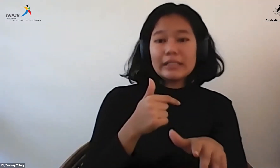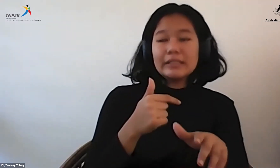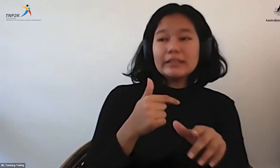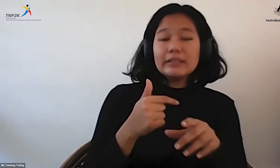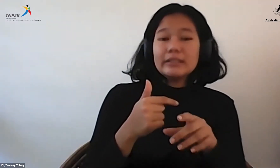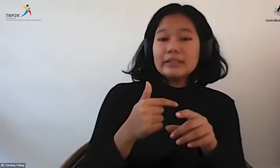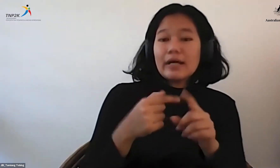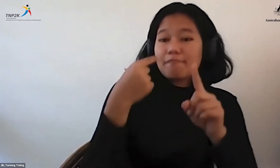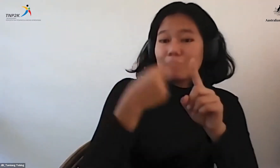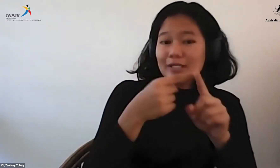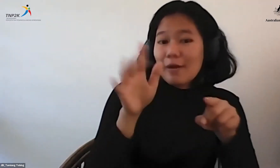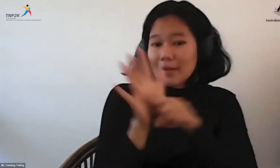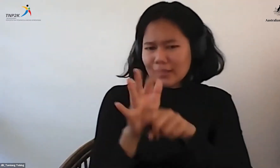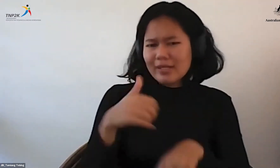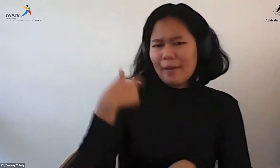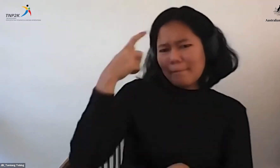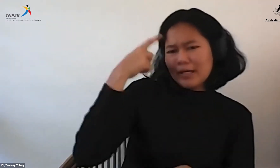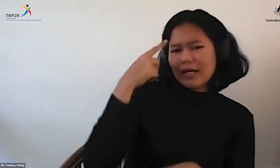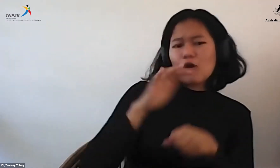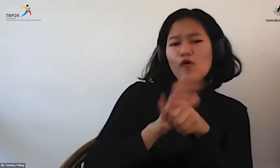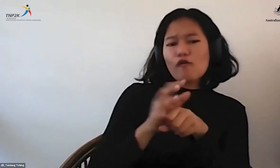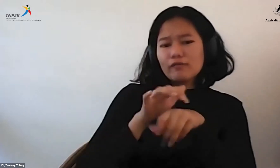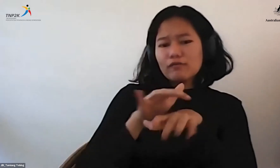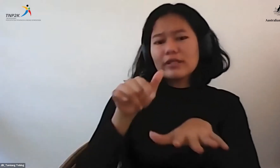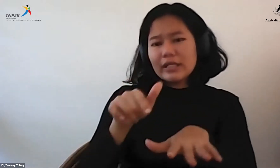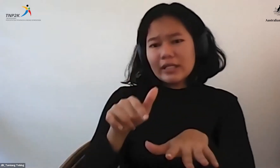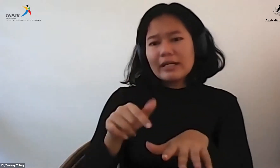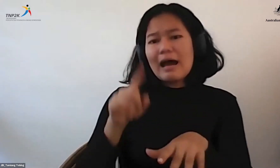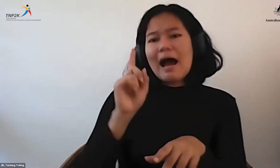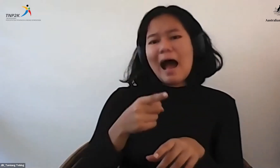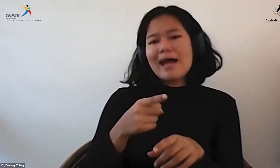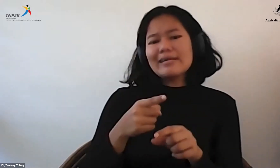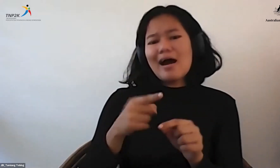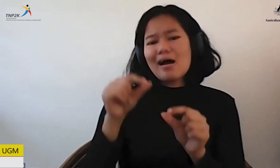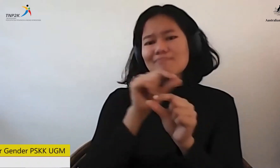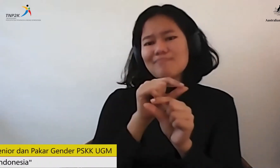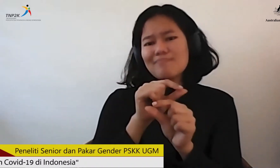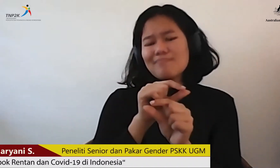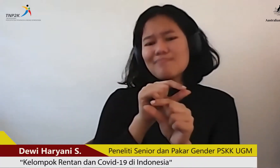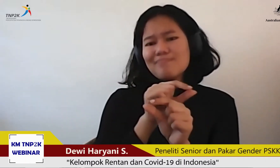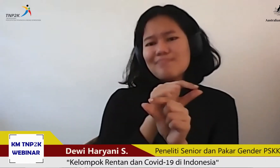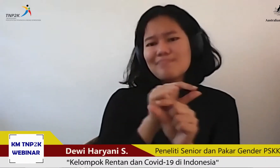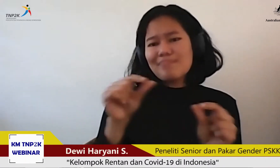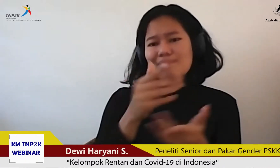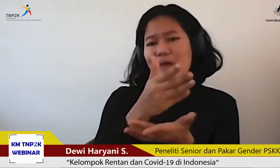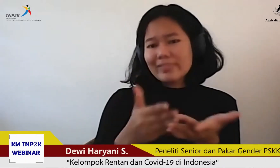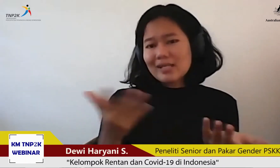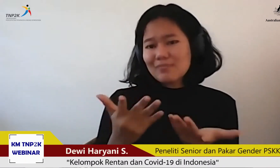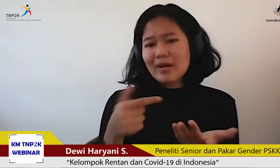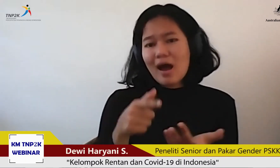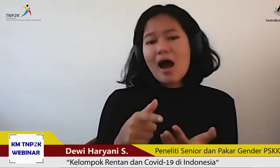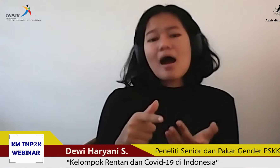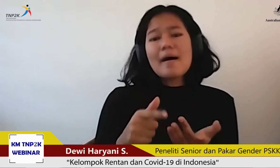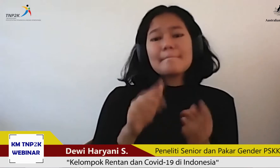Kalau menurut saya pribadi, COVID-19 itu ada silver lining-nya ya. Silver lining-nya adalah masalah-masalah struktural